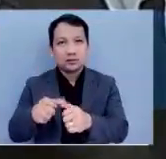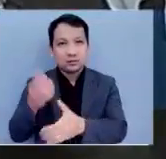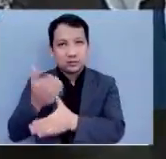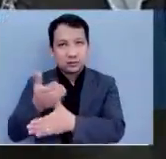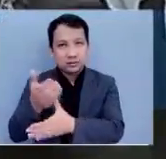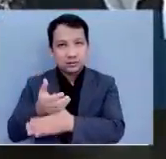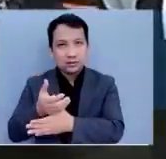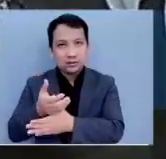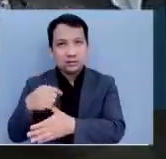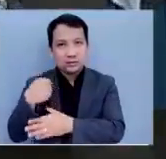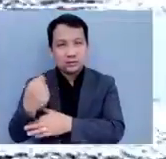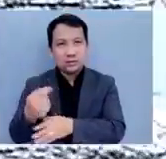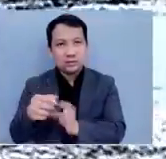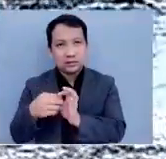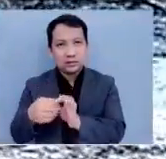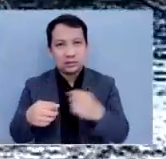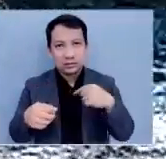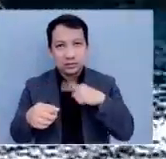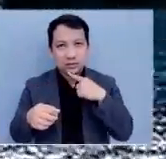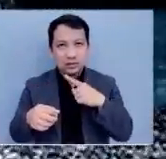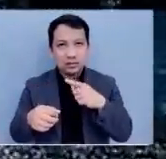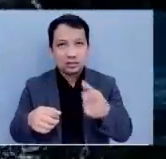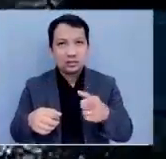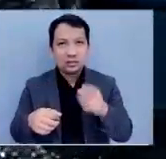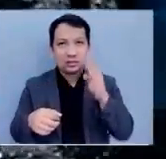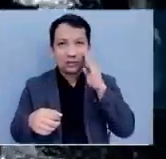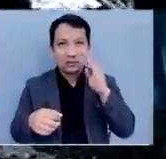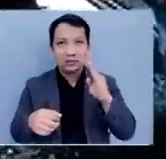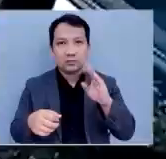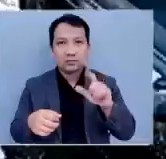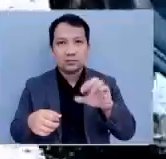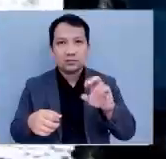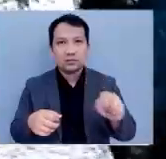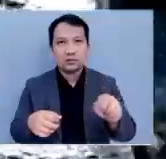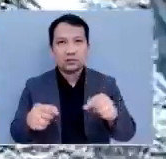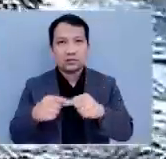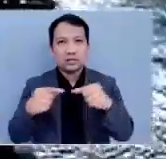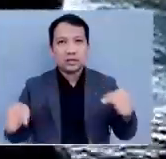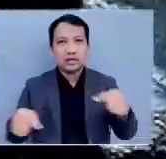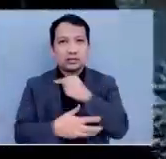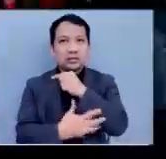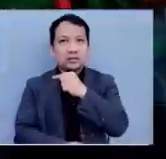nang binatikos ni One Rider Partyless Representative Bonifacio Bosita na anti-poor at